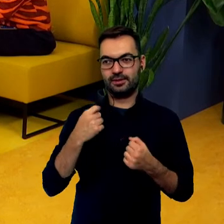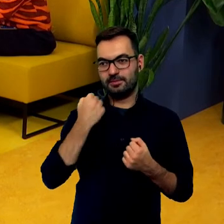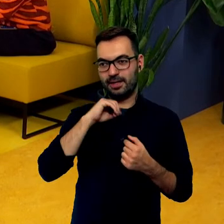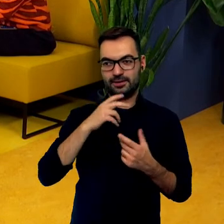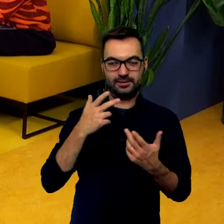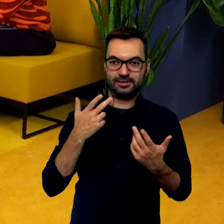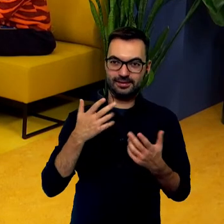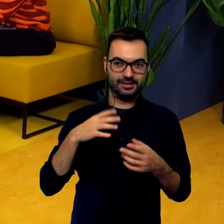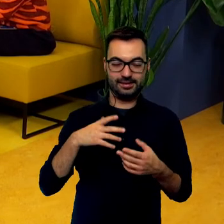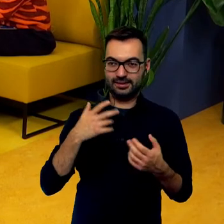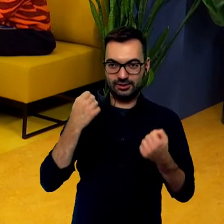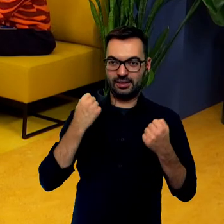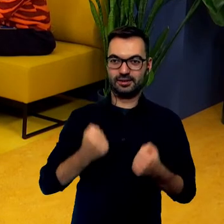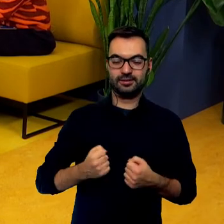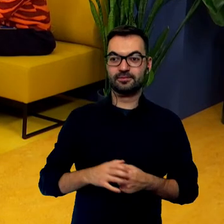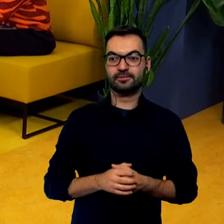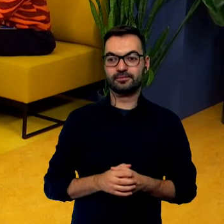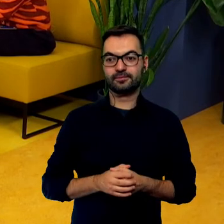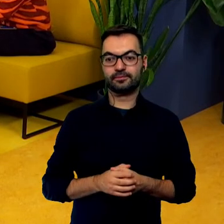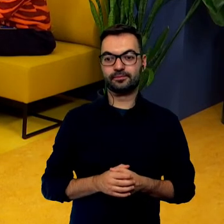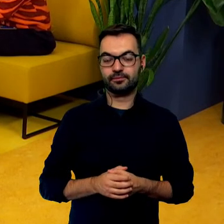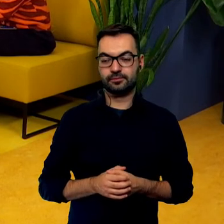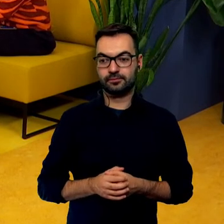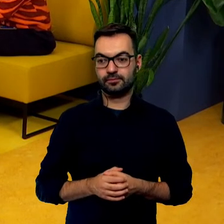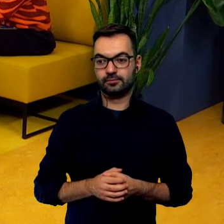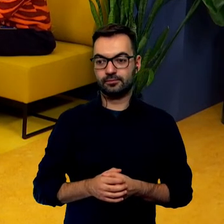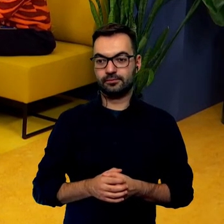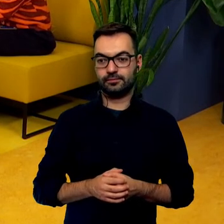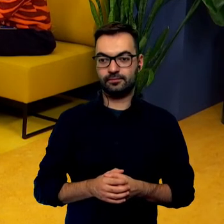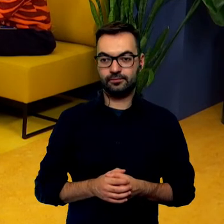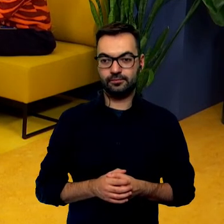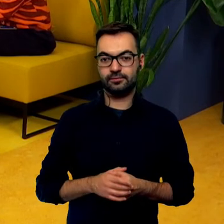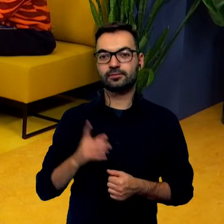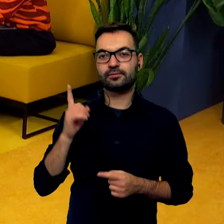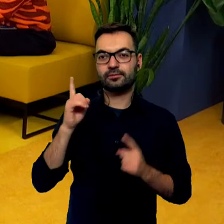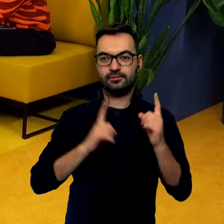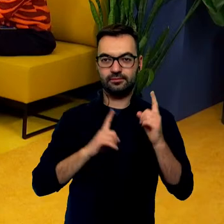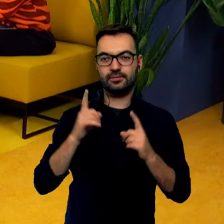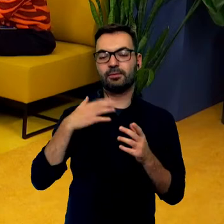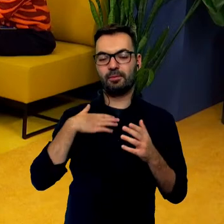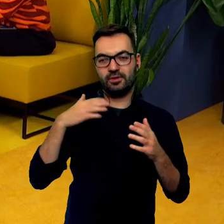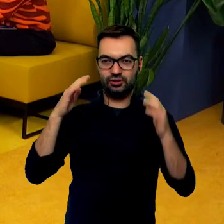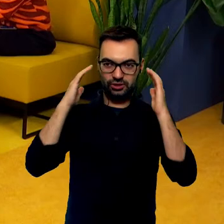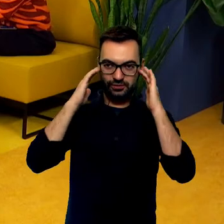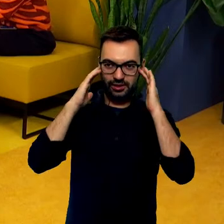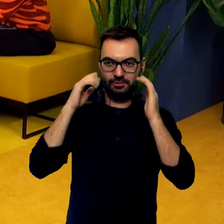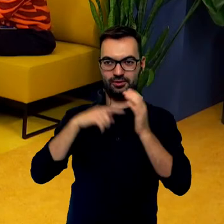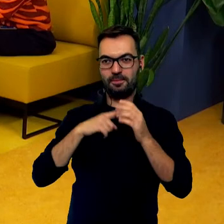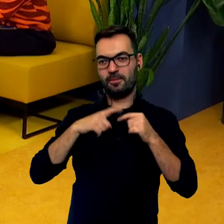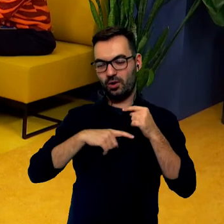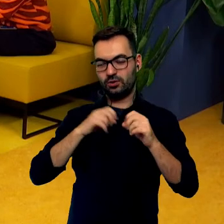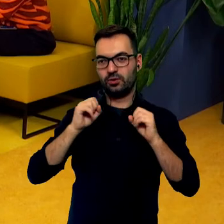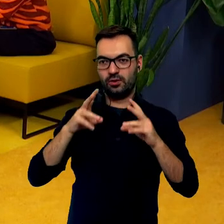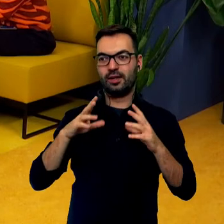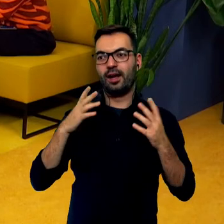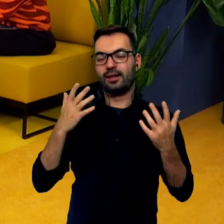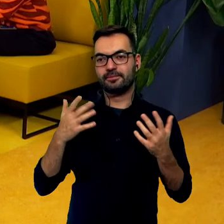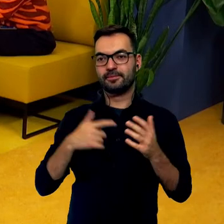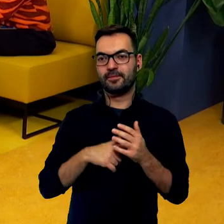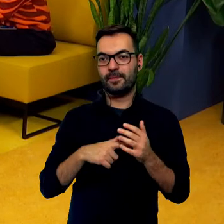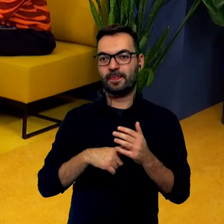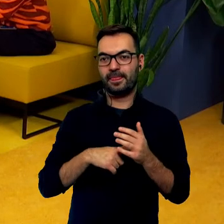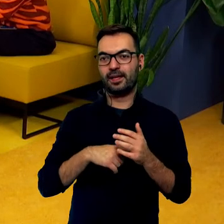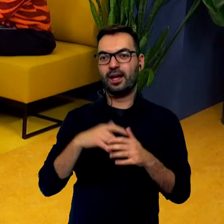bardzo nieludzkie i o tyle, o ile możemy być świadomi tego całego procesu, co się wydarza, to